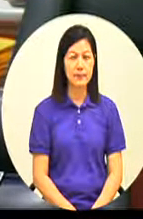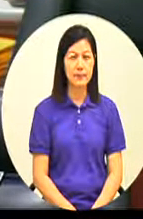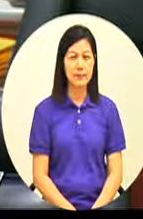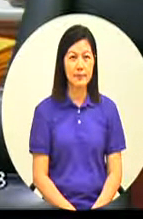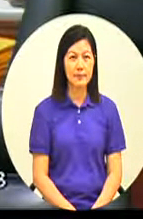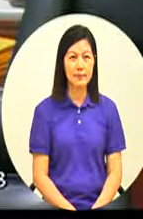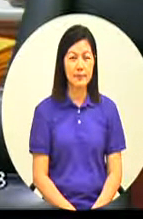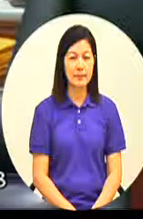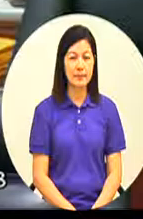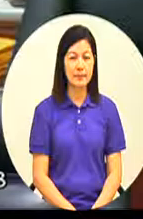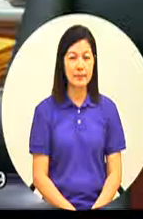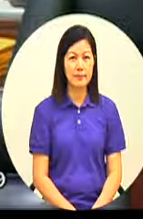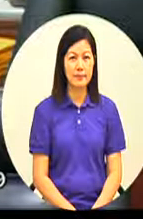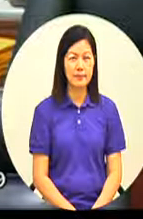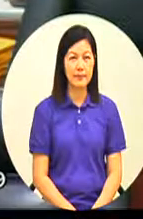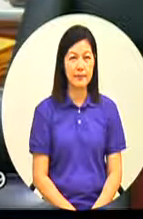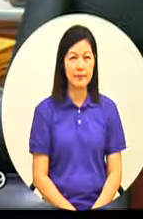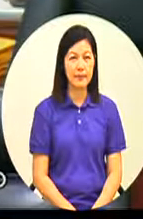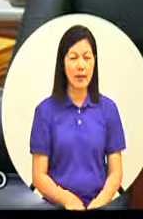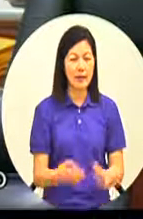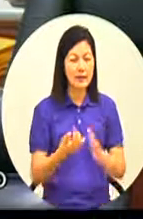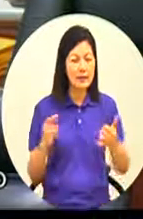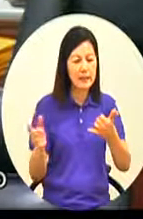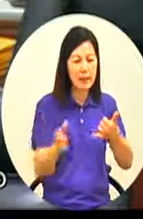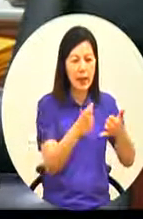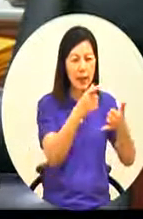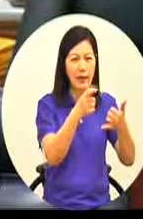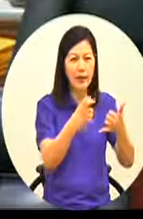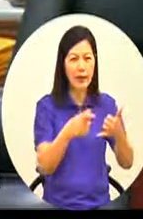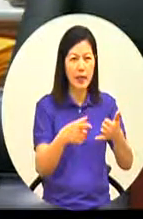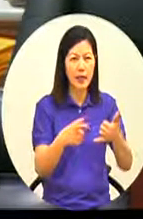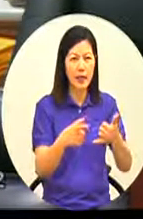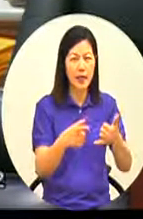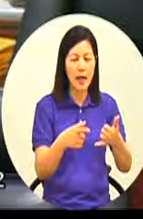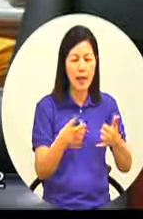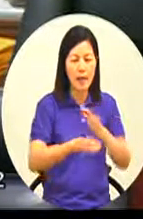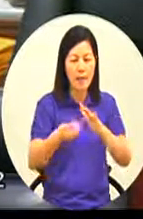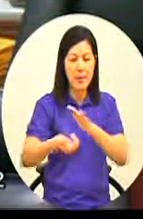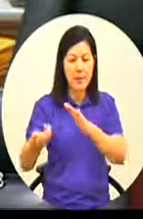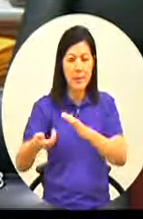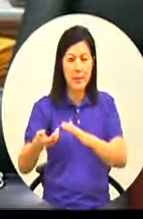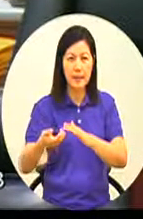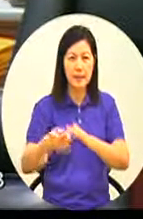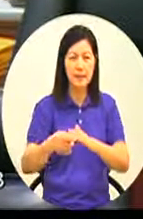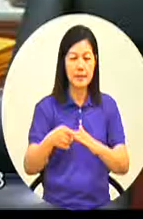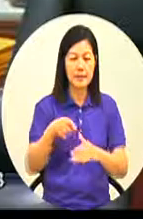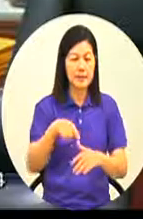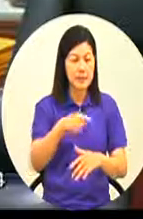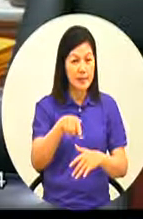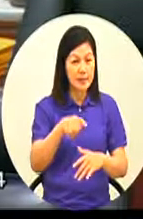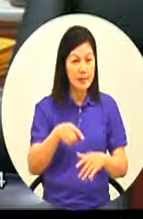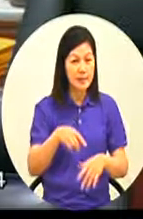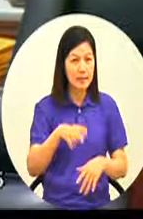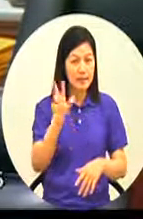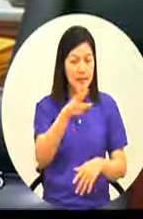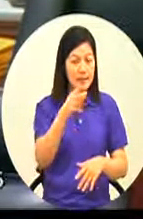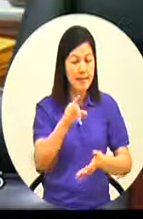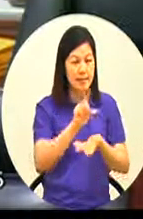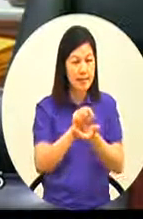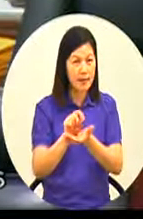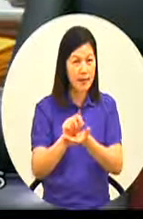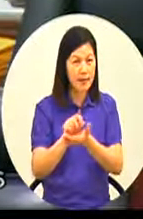我们之前的哦台风啦，迁徙哦，强袭来迁徙哦，所以我们燕巢这边有三口被活